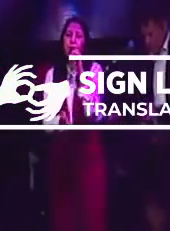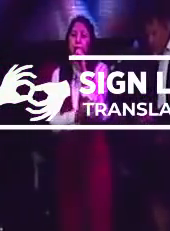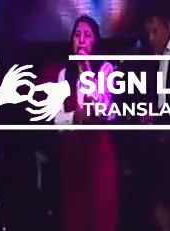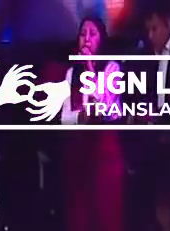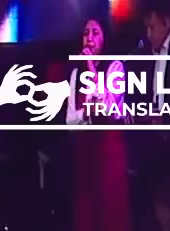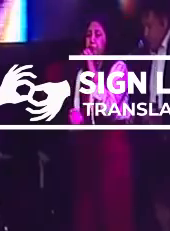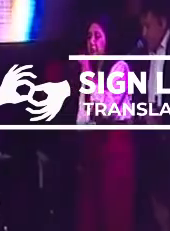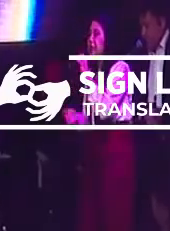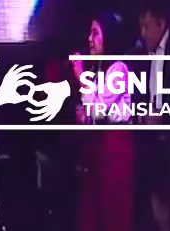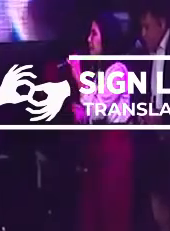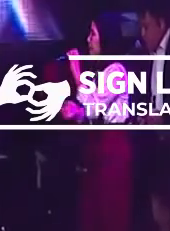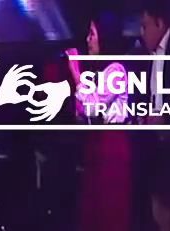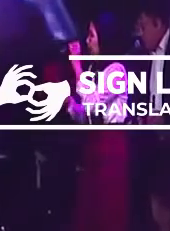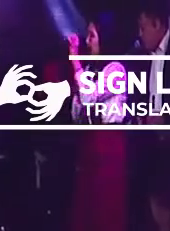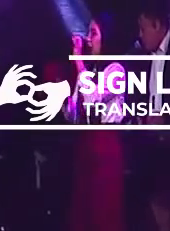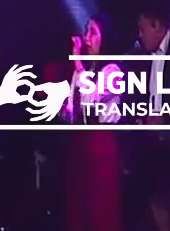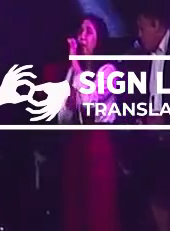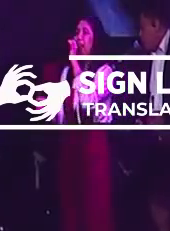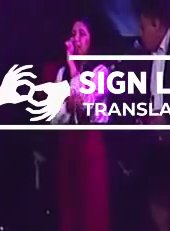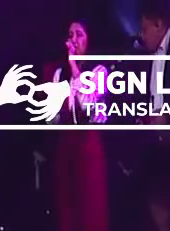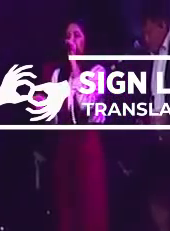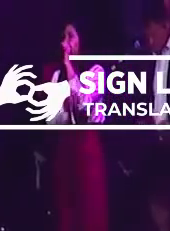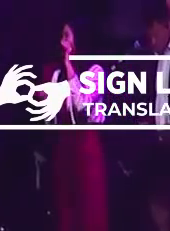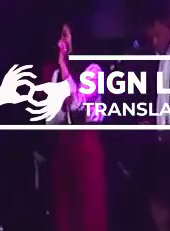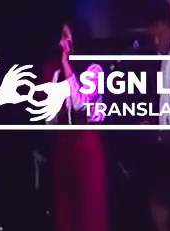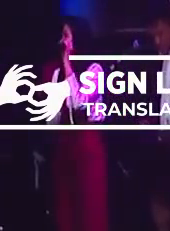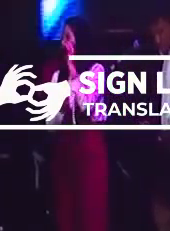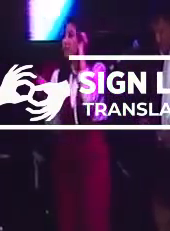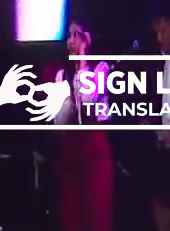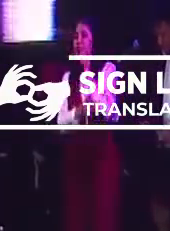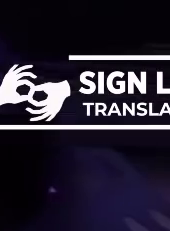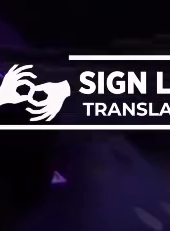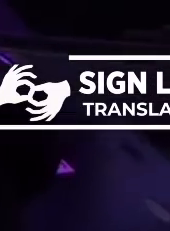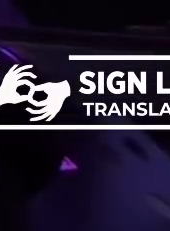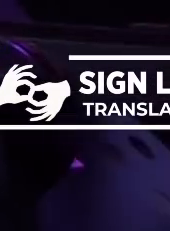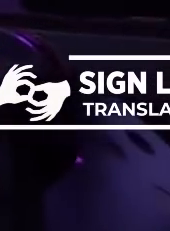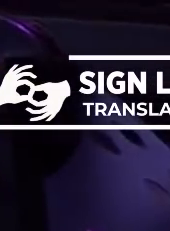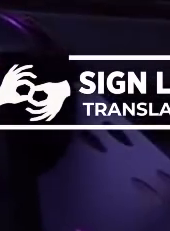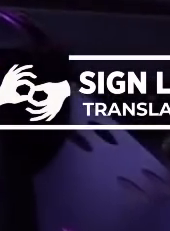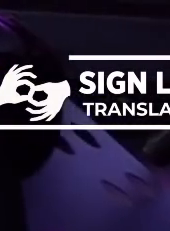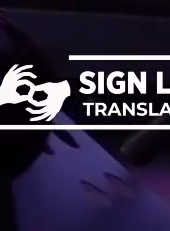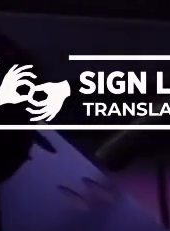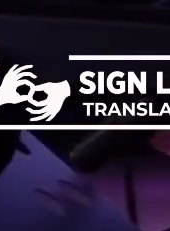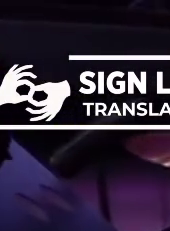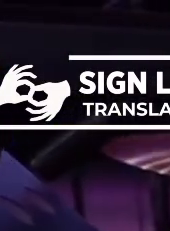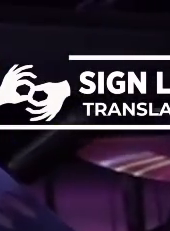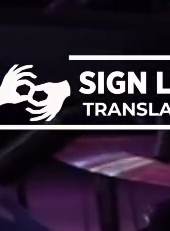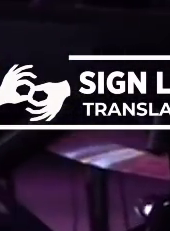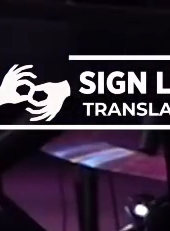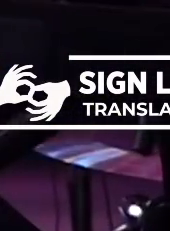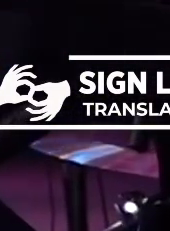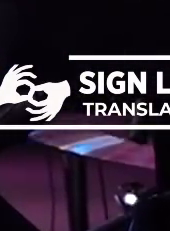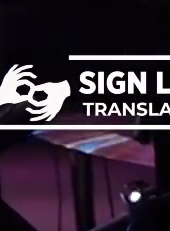Mari bersukacita lebih lagi. Berikan sorak-sorai bagi Allah kita yang bangkit. Haleluya.